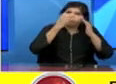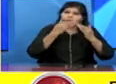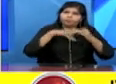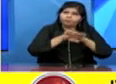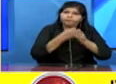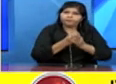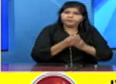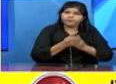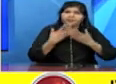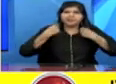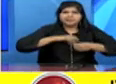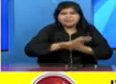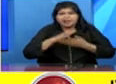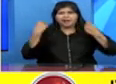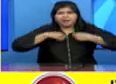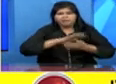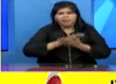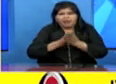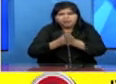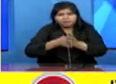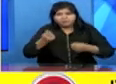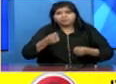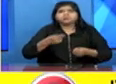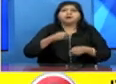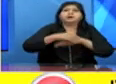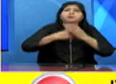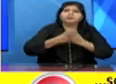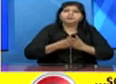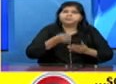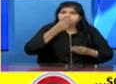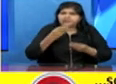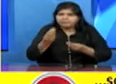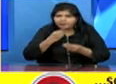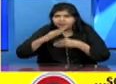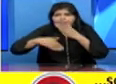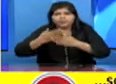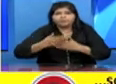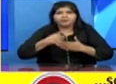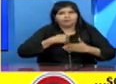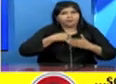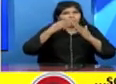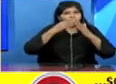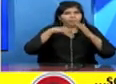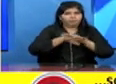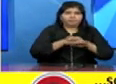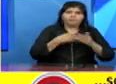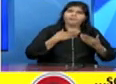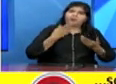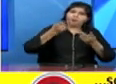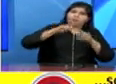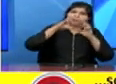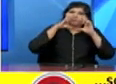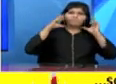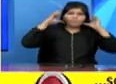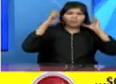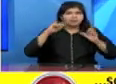हाउस क्वारंटीन रखने के लिए बोले थे। तो आने के बाद भी मैं अपने घर में ही हूँ, मेरे रूम में ही रहता हूँ, ज़्यादा तक मास्क रख के ही रहता